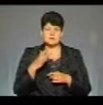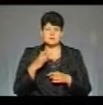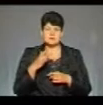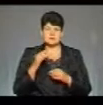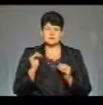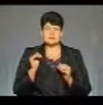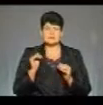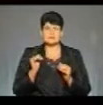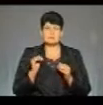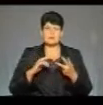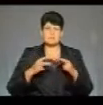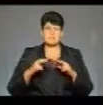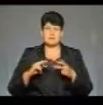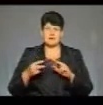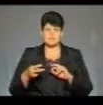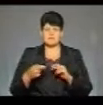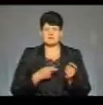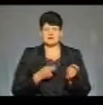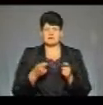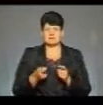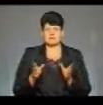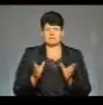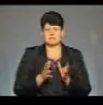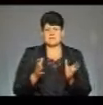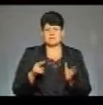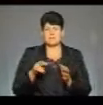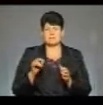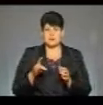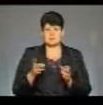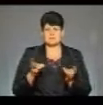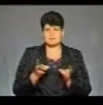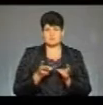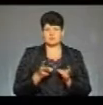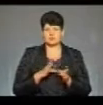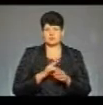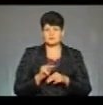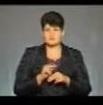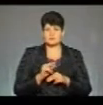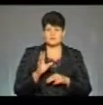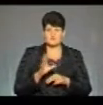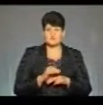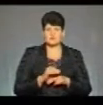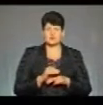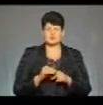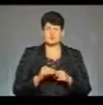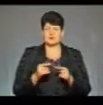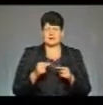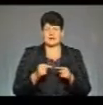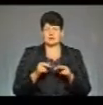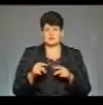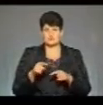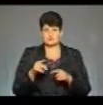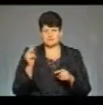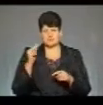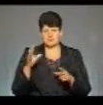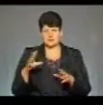менше пар, і ми міняємося. А тепер ми привезли більше пар, і нам потрібно було догнати, які пари не знали цього конкретної якогось танцю, щоб вони вивчили з